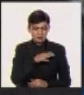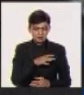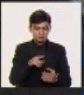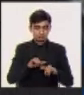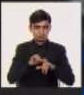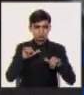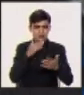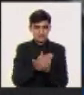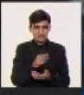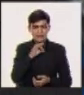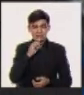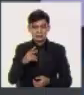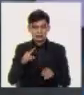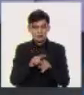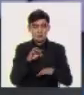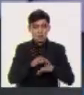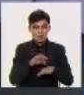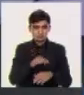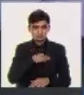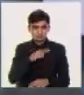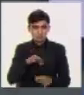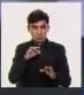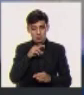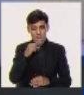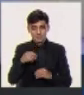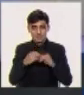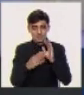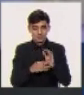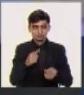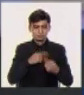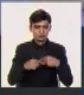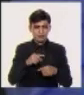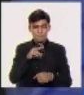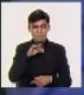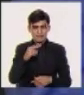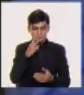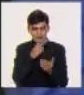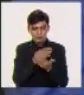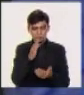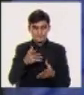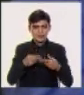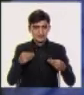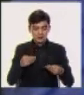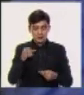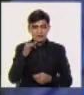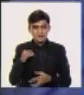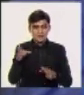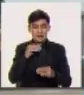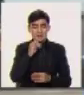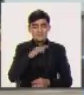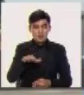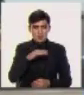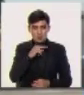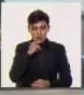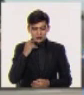стремительно растет риск того, что заболеваемость и смертность от COVID-19 вернутся к пиковым показателям весны. Так, после Европы